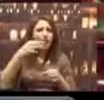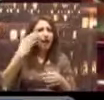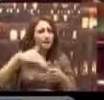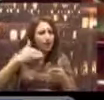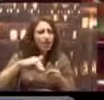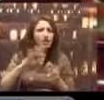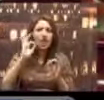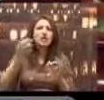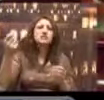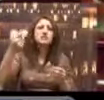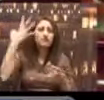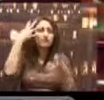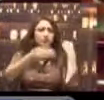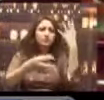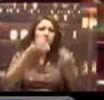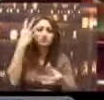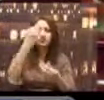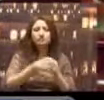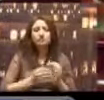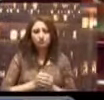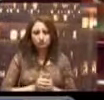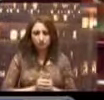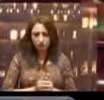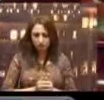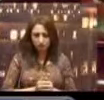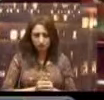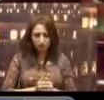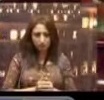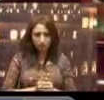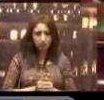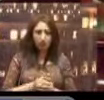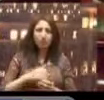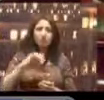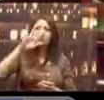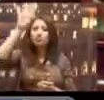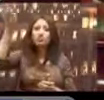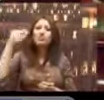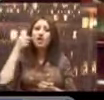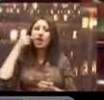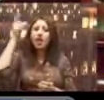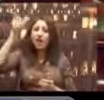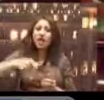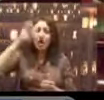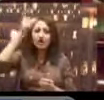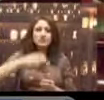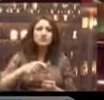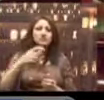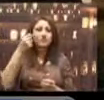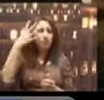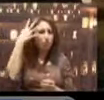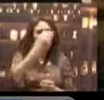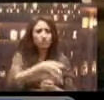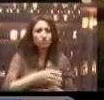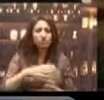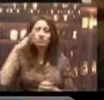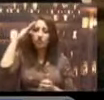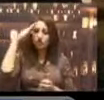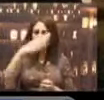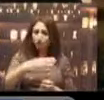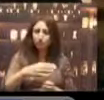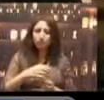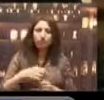كل حتة، محتاجين ويا ريت حتى لو كل واحد يبقى زي ما بيقولوا الأقربون أولى يعني، كل واحد في مكانه يعني. يوسف بشكرك جدا،